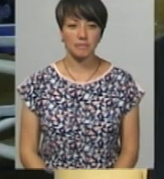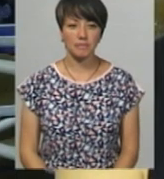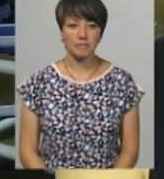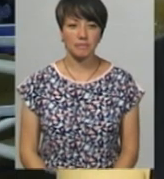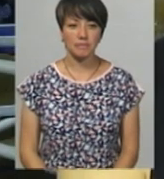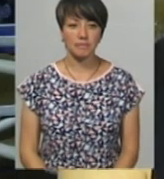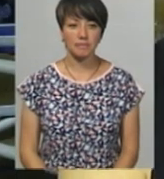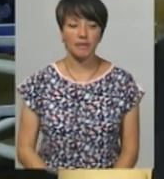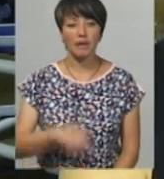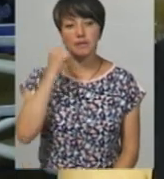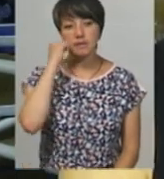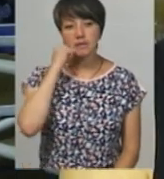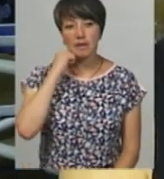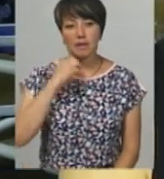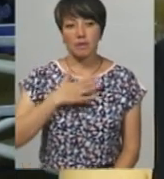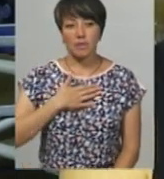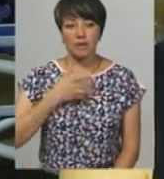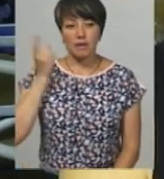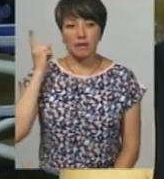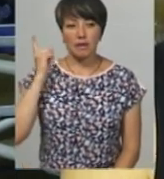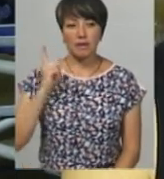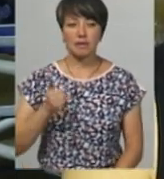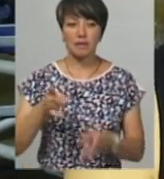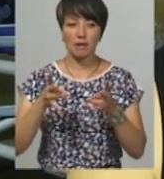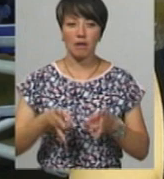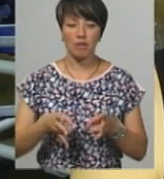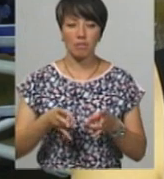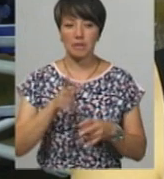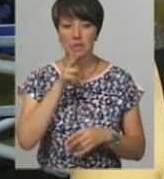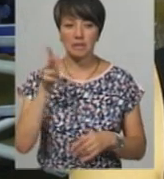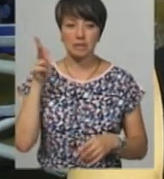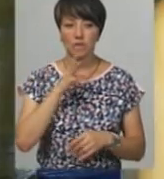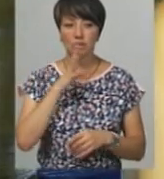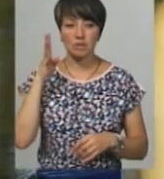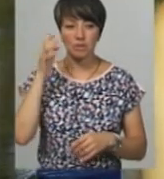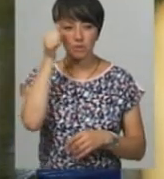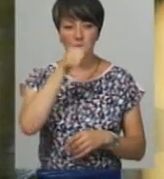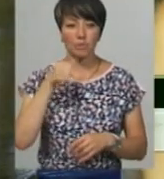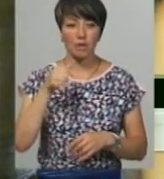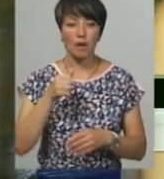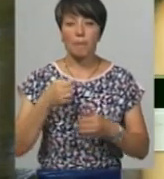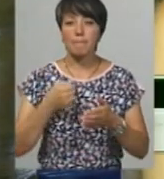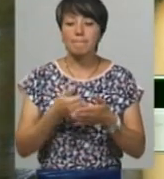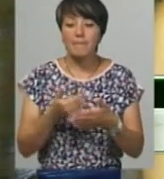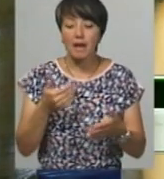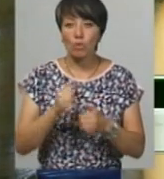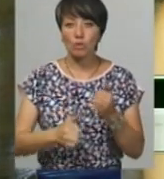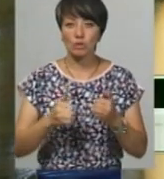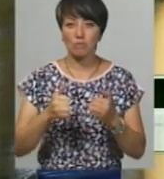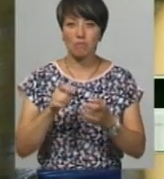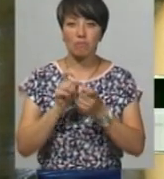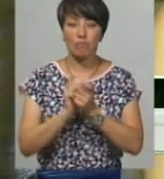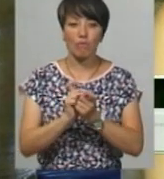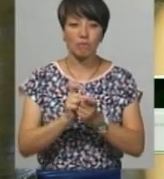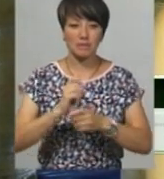Це стара травма, яка була вже, напевно, роки 3-4 назад. Перед кожним боєм ми